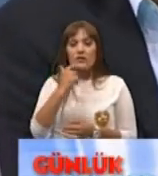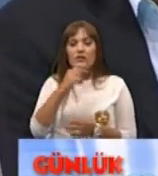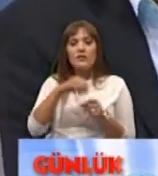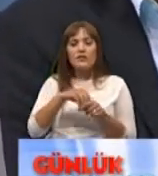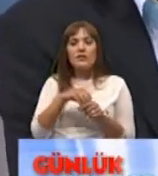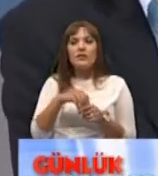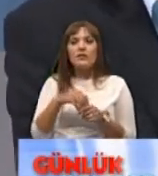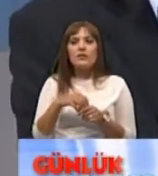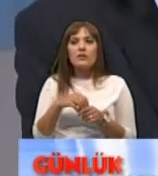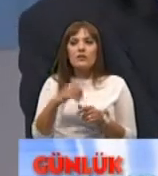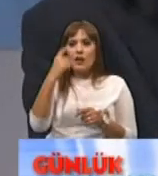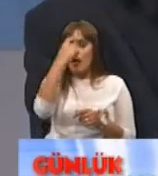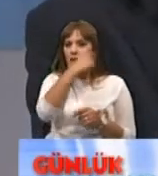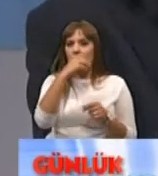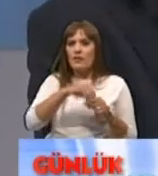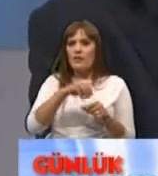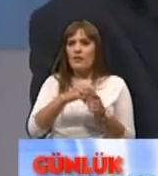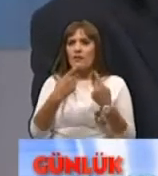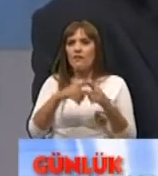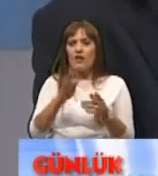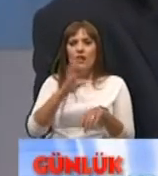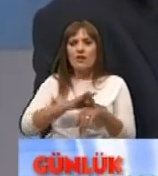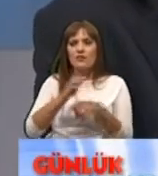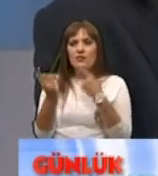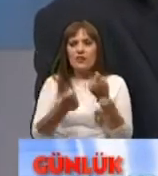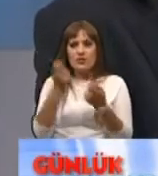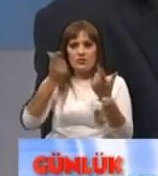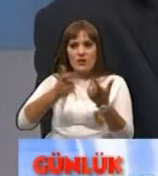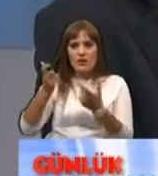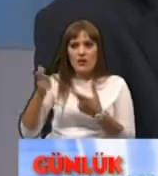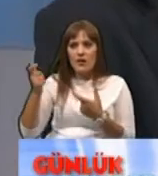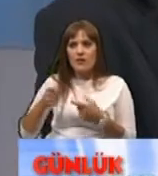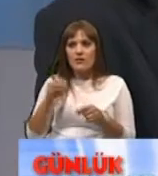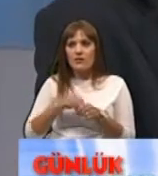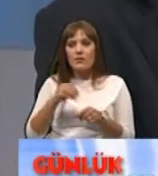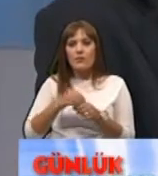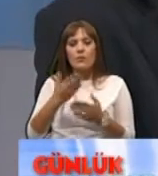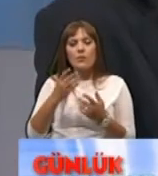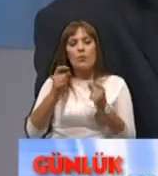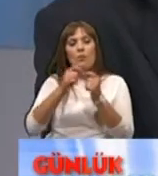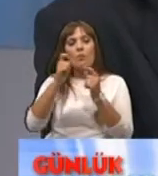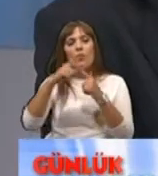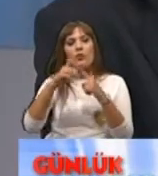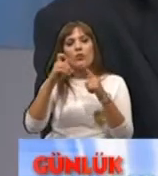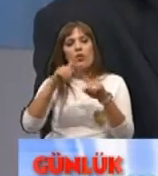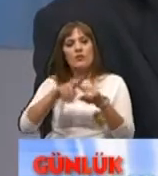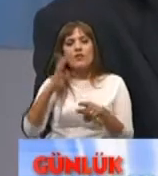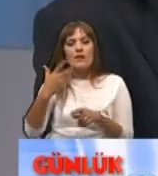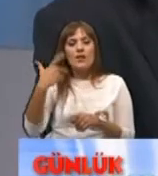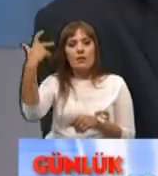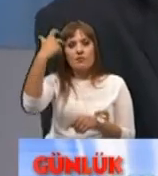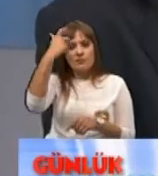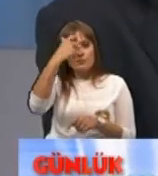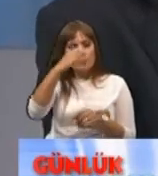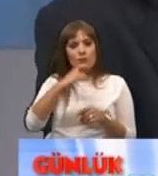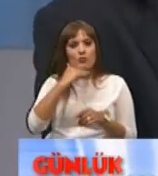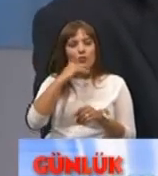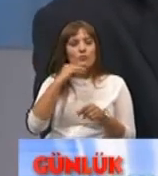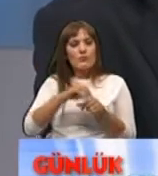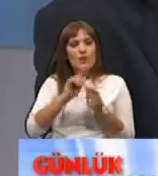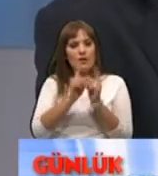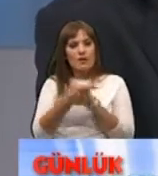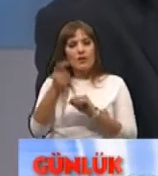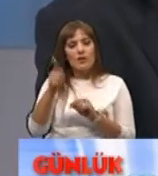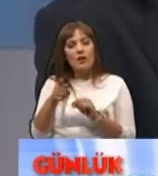veya değişik hastanın çalıştığı yerlere botoks veya dolgu enjeksiyonları bunun